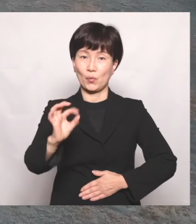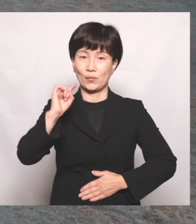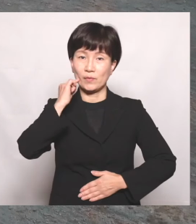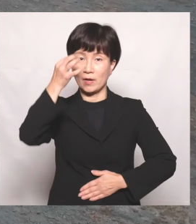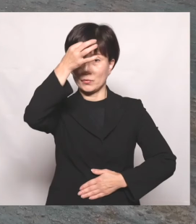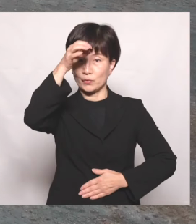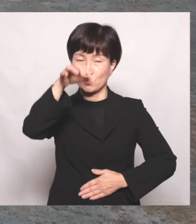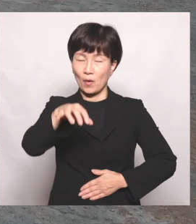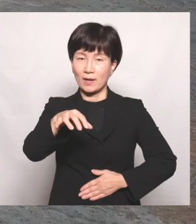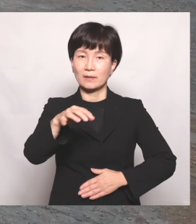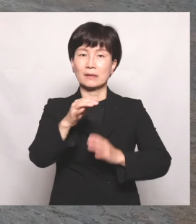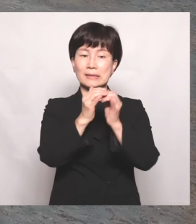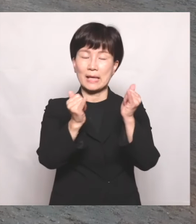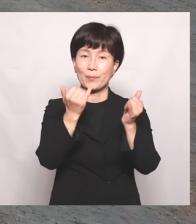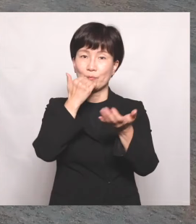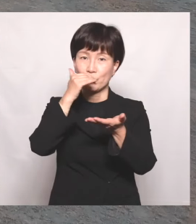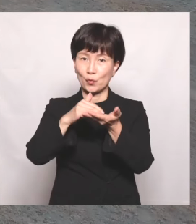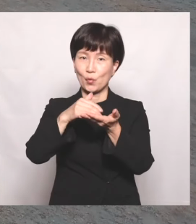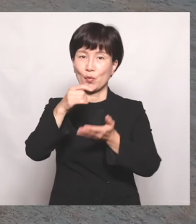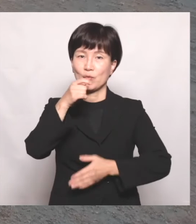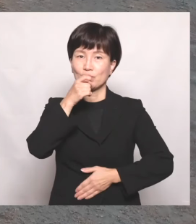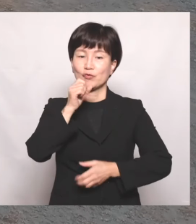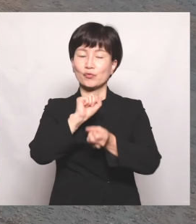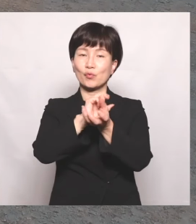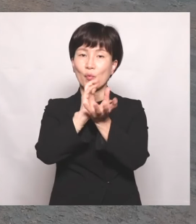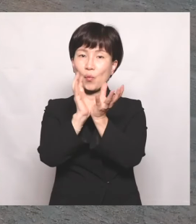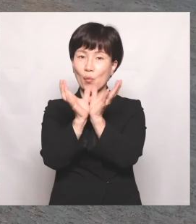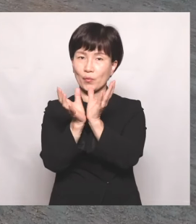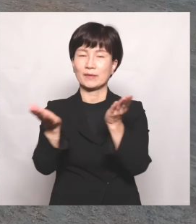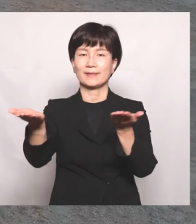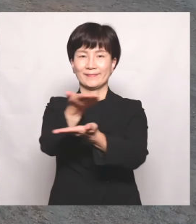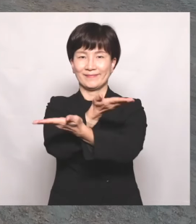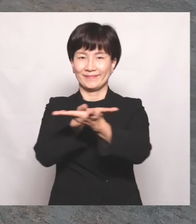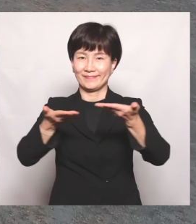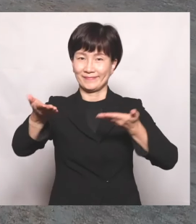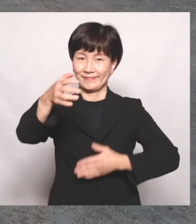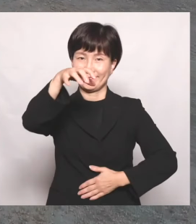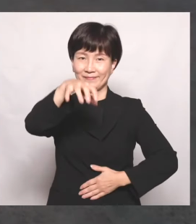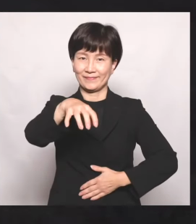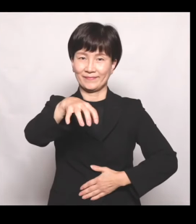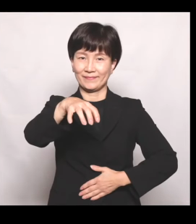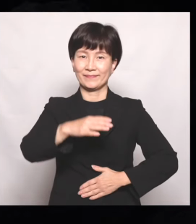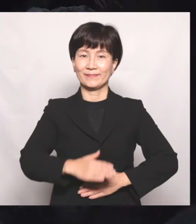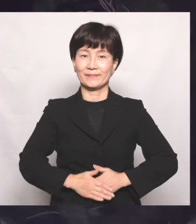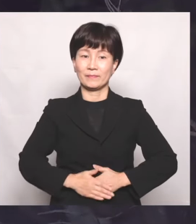취용예술관은 사람과 돌, 물과 꽃이 함께 이야기 나눌 수 있는 곳입니다.